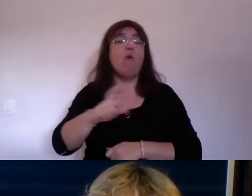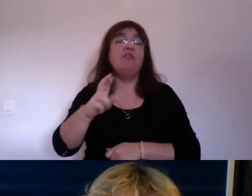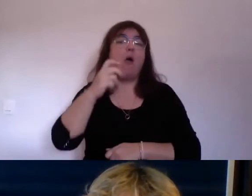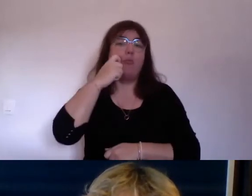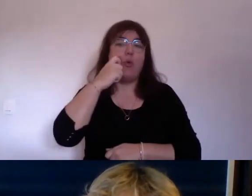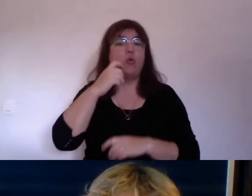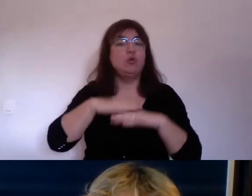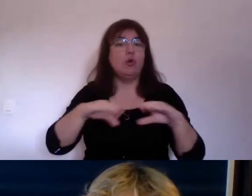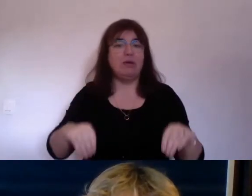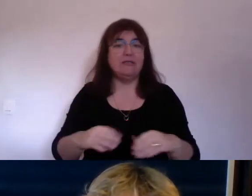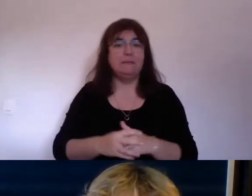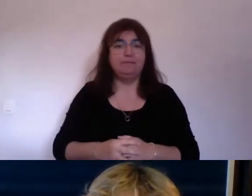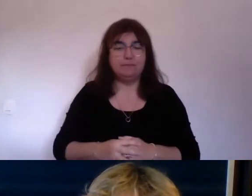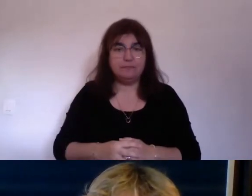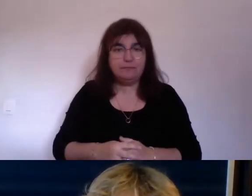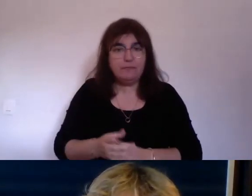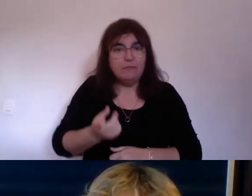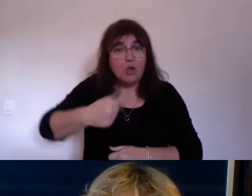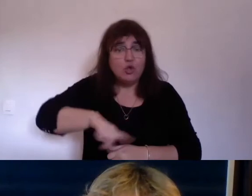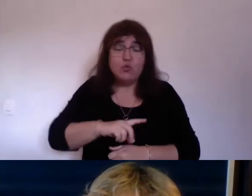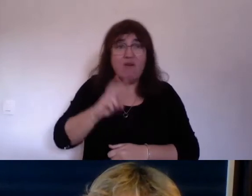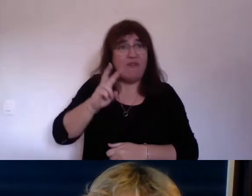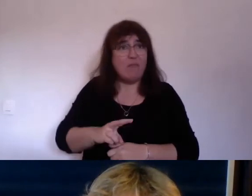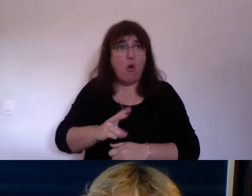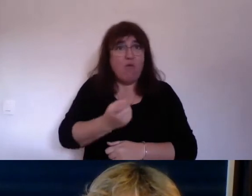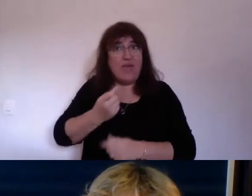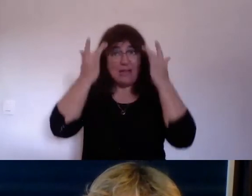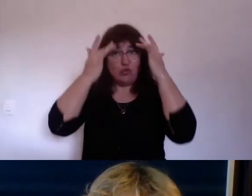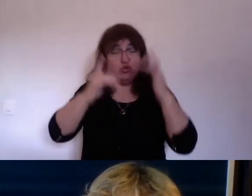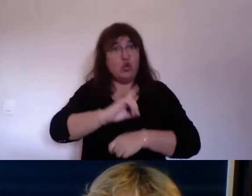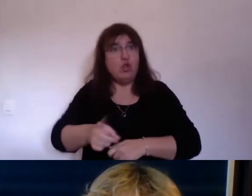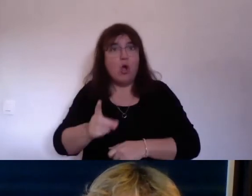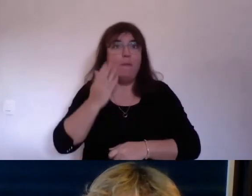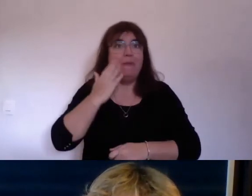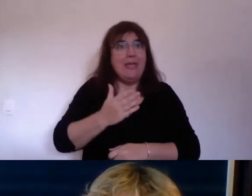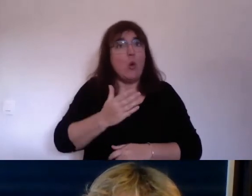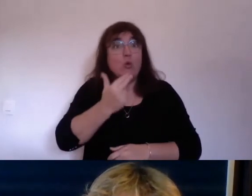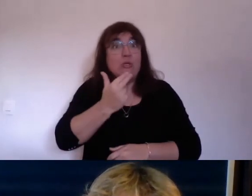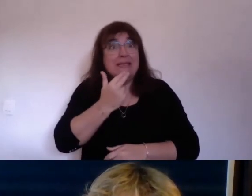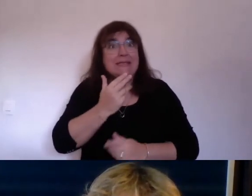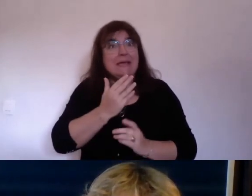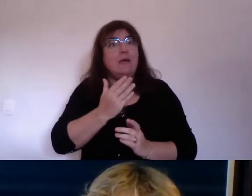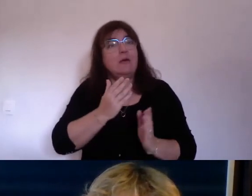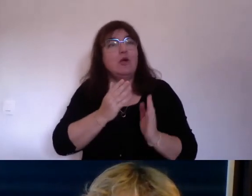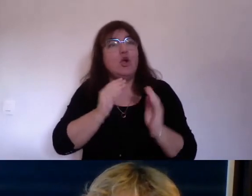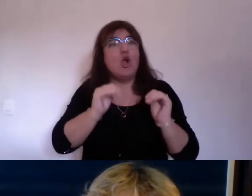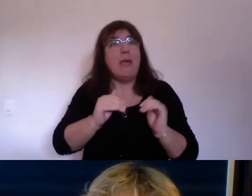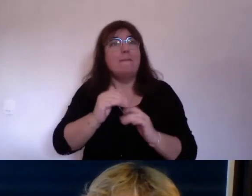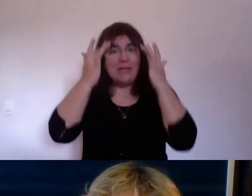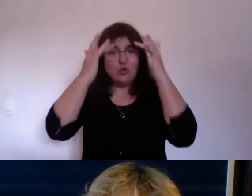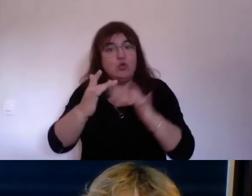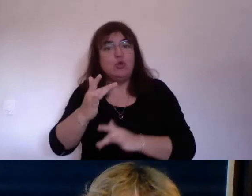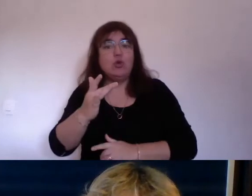avez bien vu qu'on n'est pas un opérateur directement de la culture, mais on a utilisé de manière indirecte la culture, donc avec des ateliers à